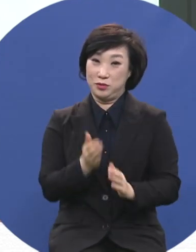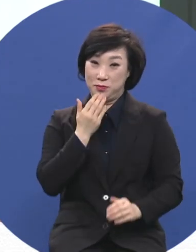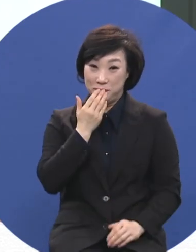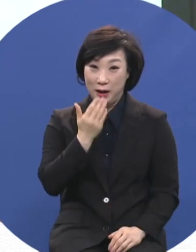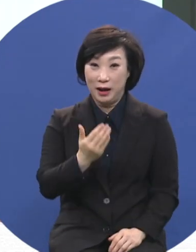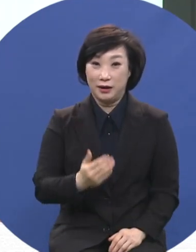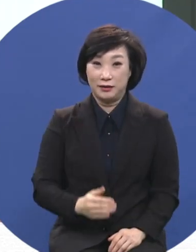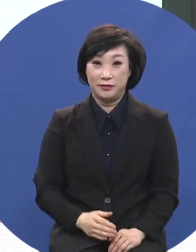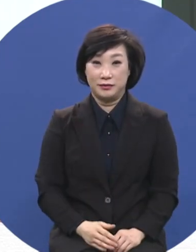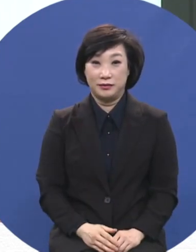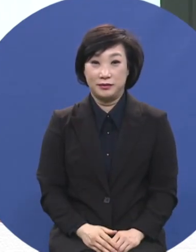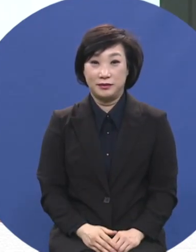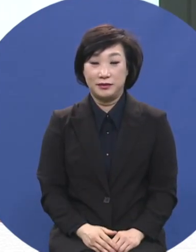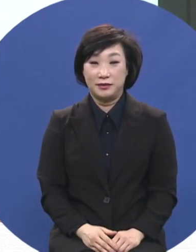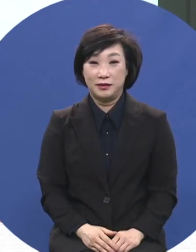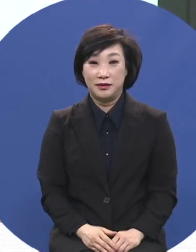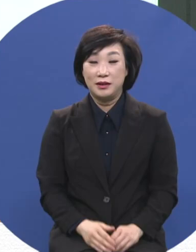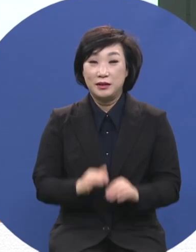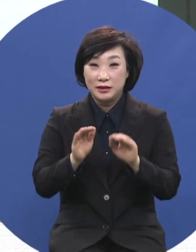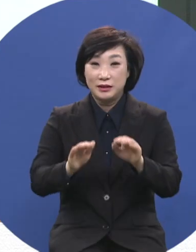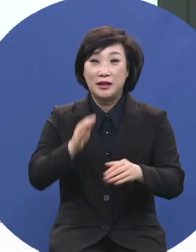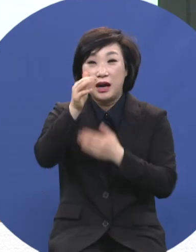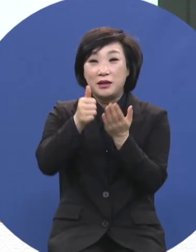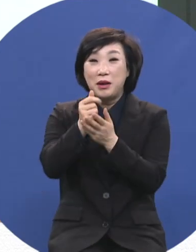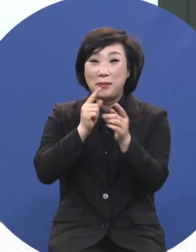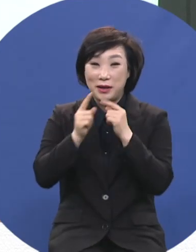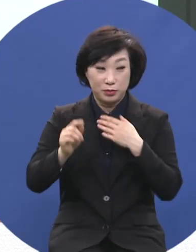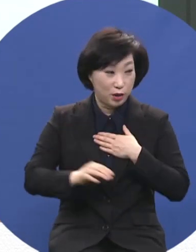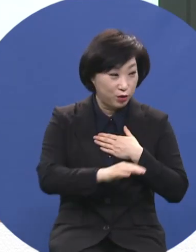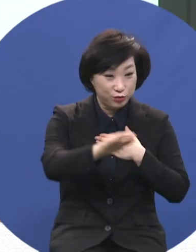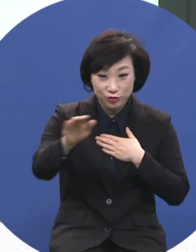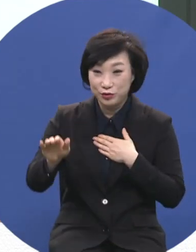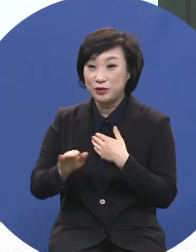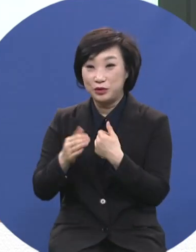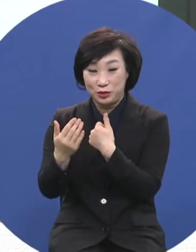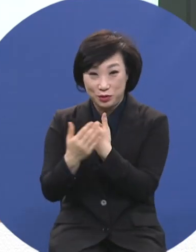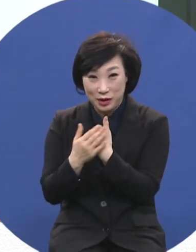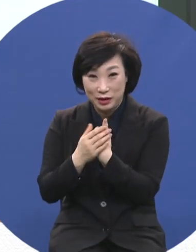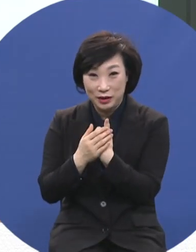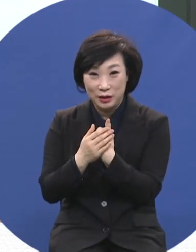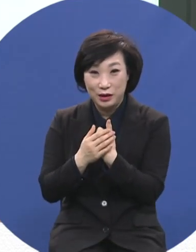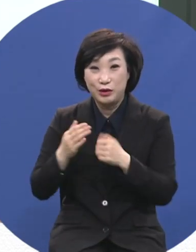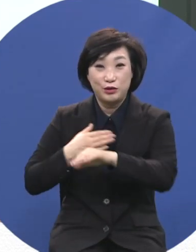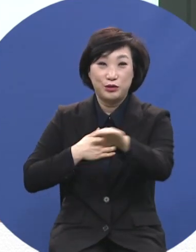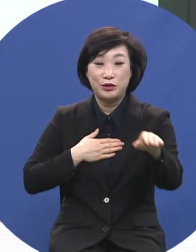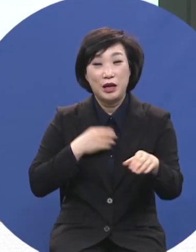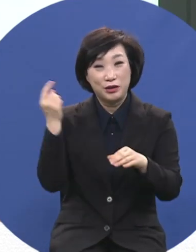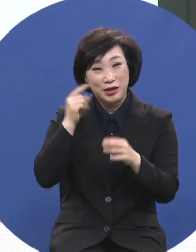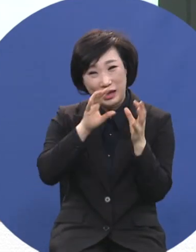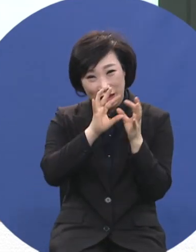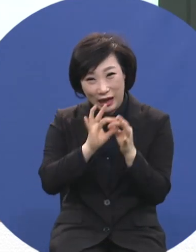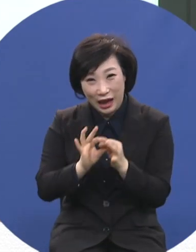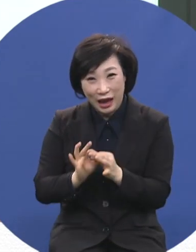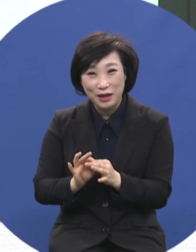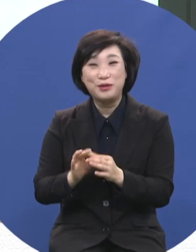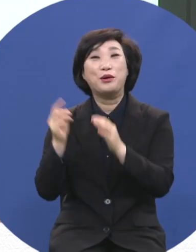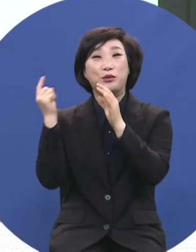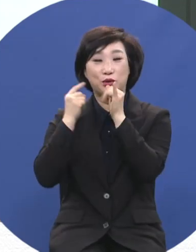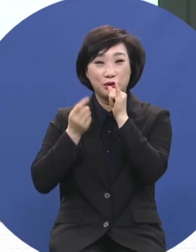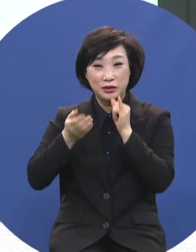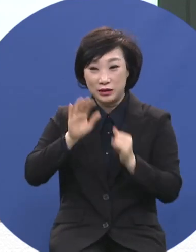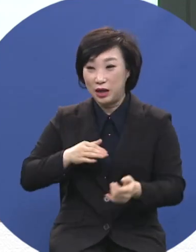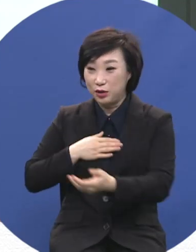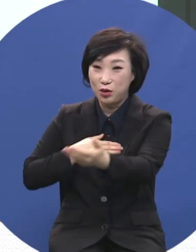하시는데 그 말씀으로 우리를 도와주겠다고 우리 귀에 계속